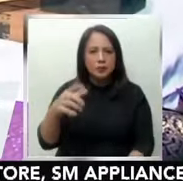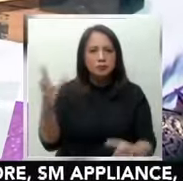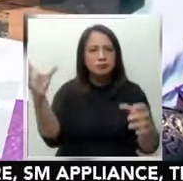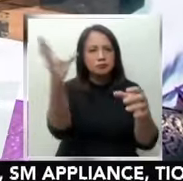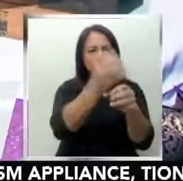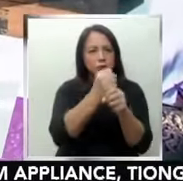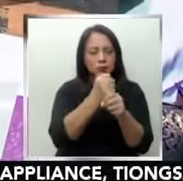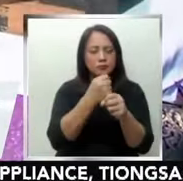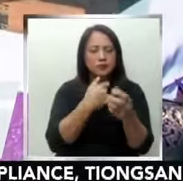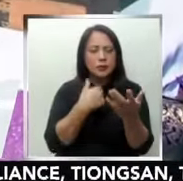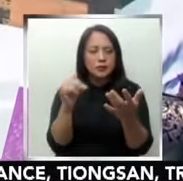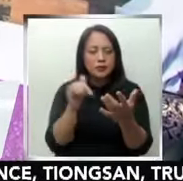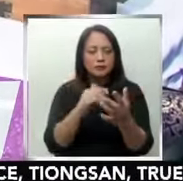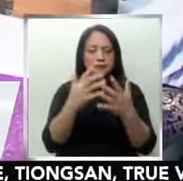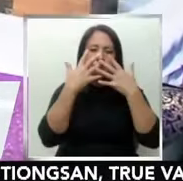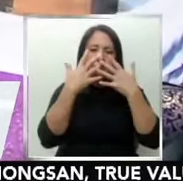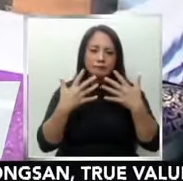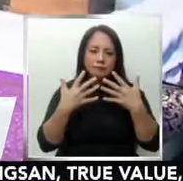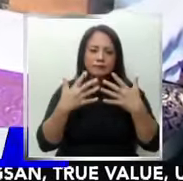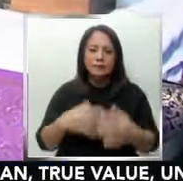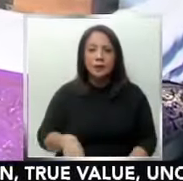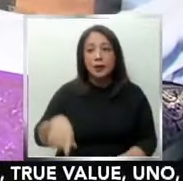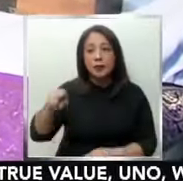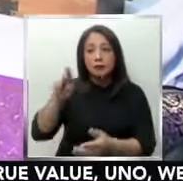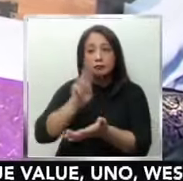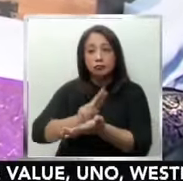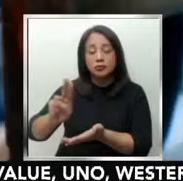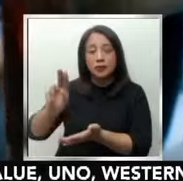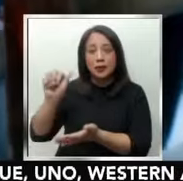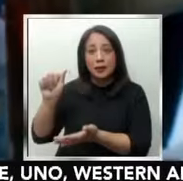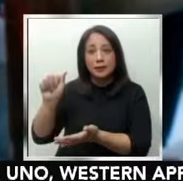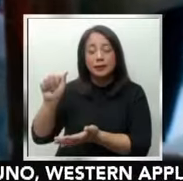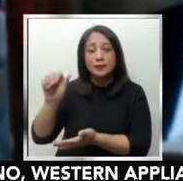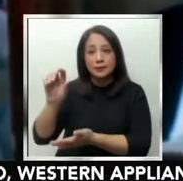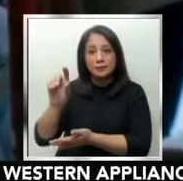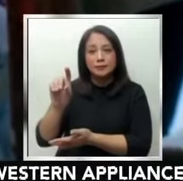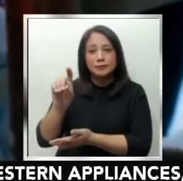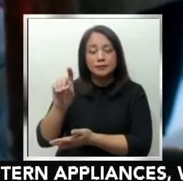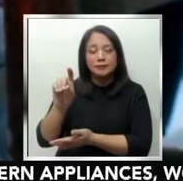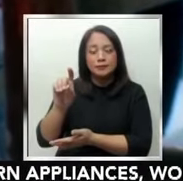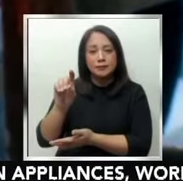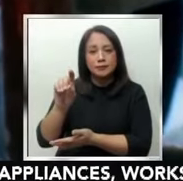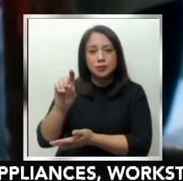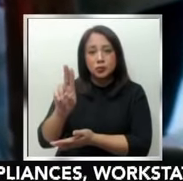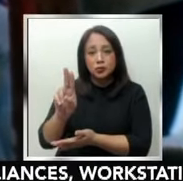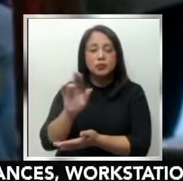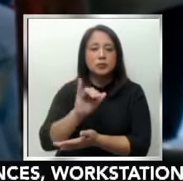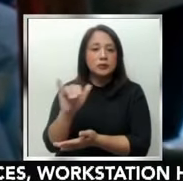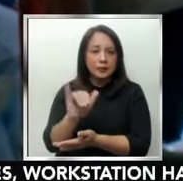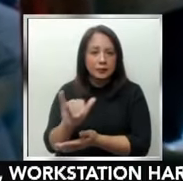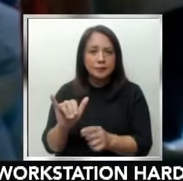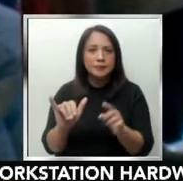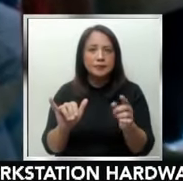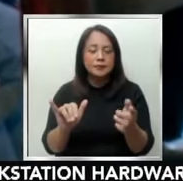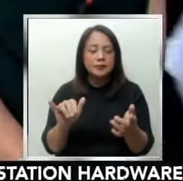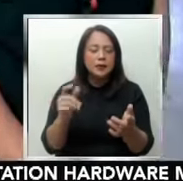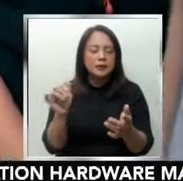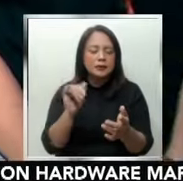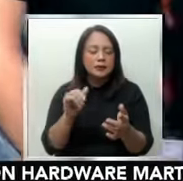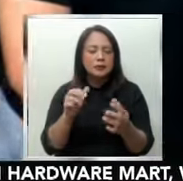ng kalungkutan ng Adamson University sa sinapit ng kanilang estudyante nakikipagtulungan daw sila sa mga autoridad sa imbestigasyon sa